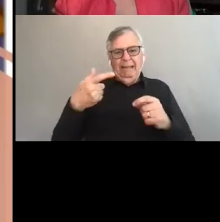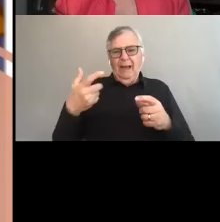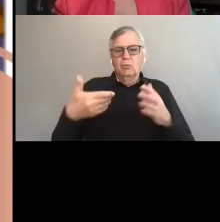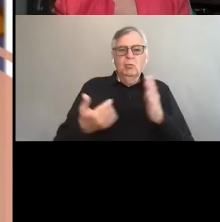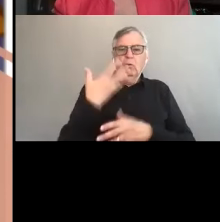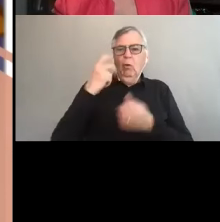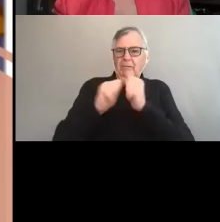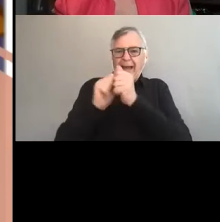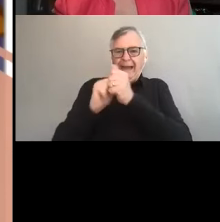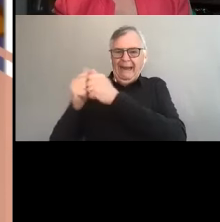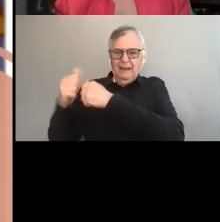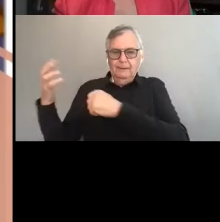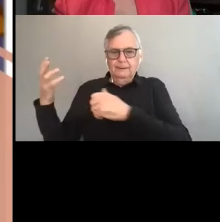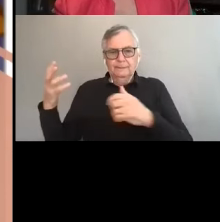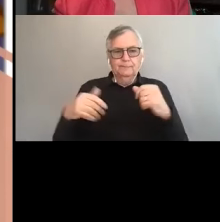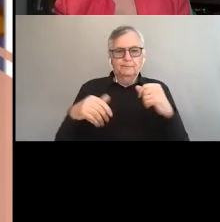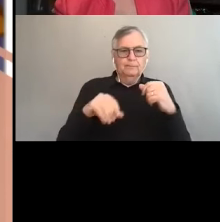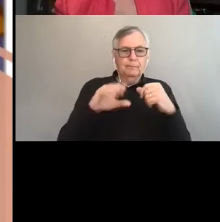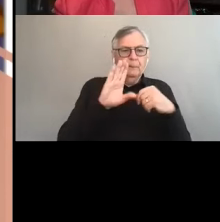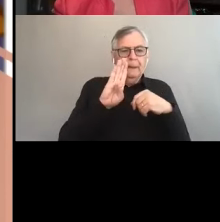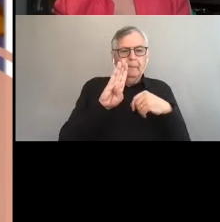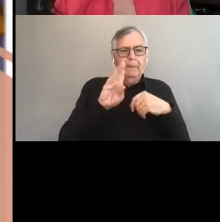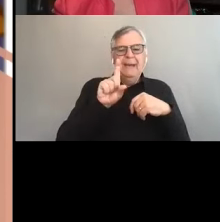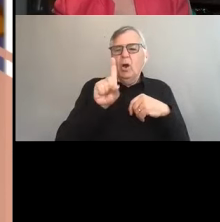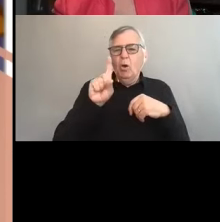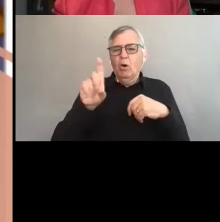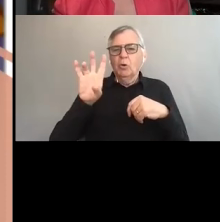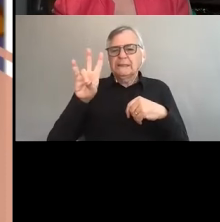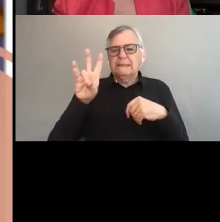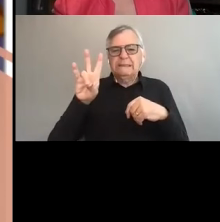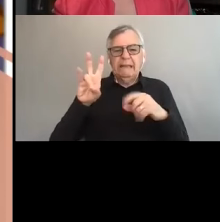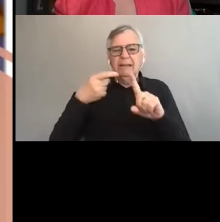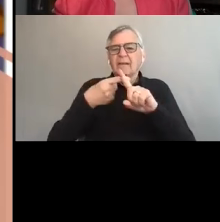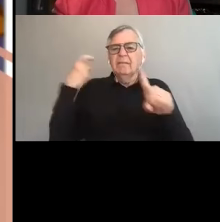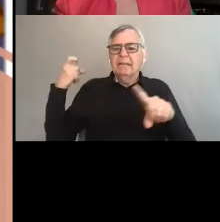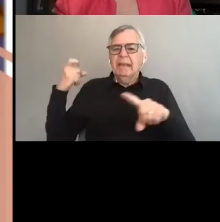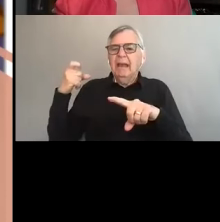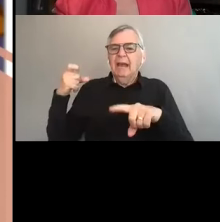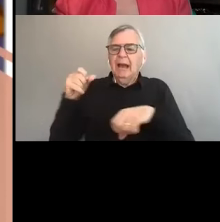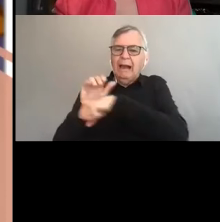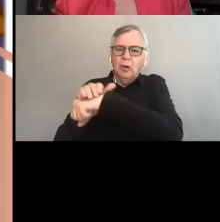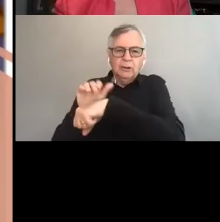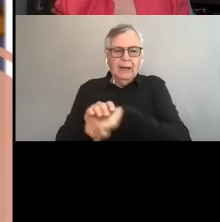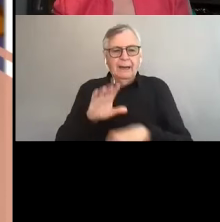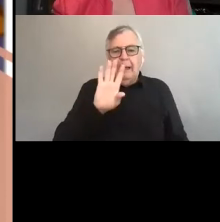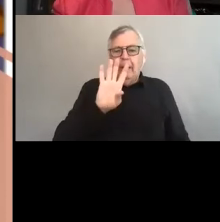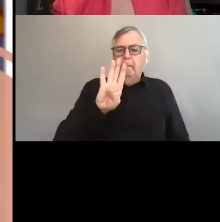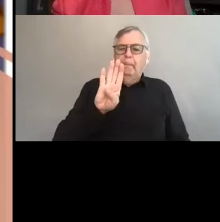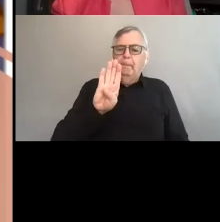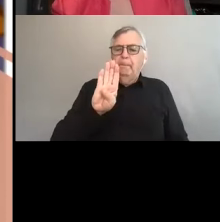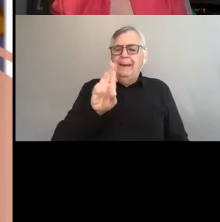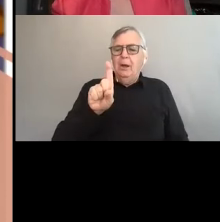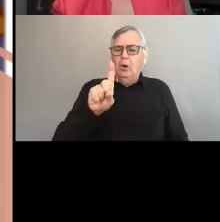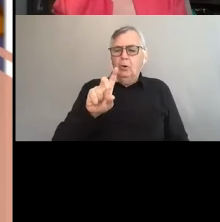émergent? Donc, le B117, c'est le variant qui est issu d'Angleterre. Le B1351, c'est